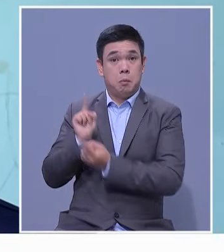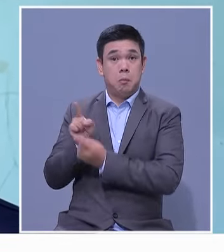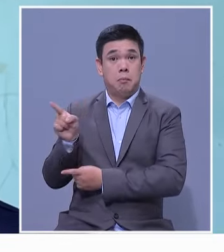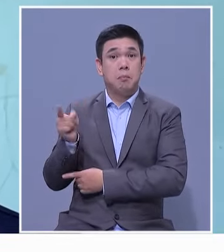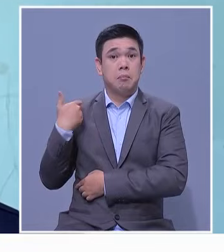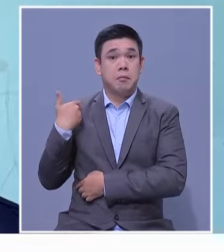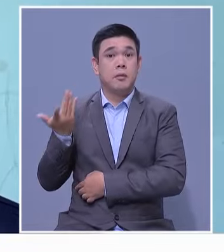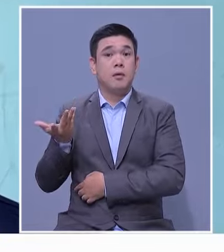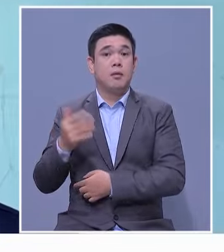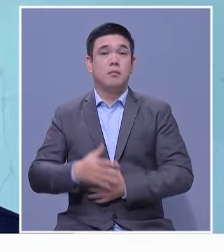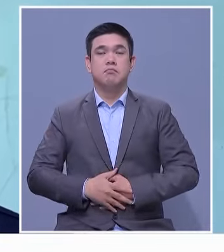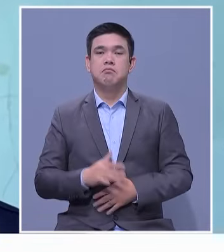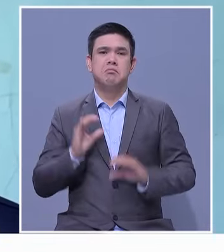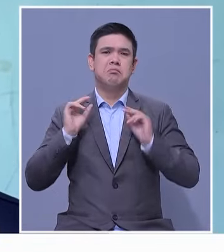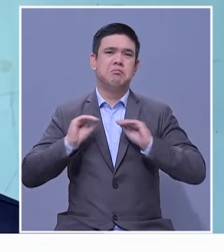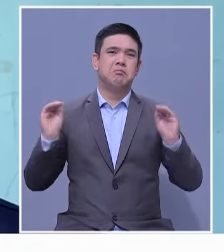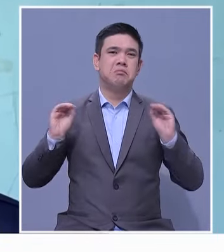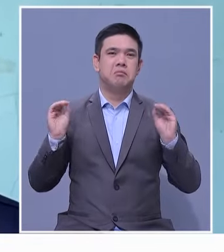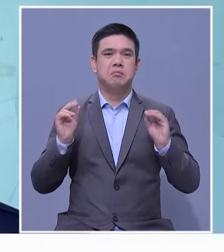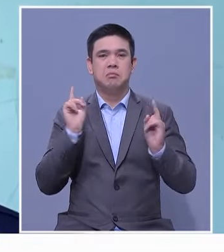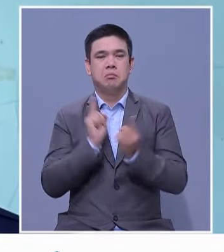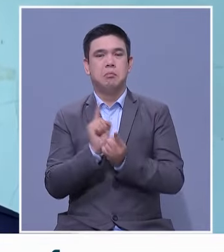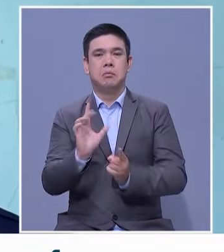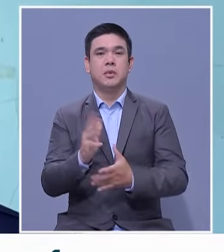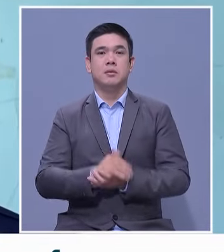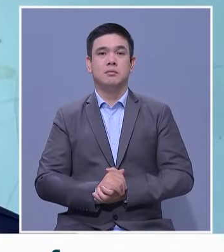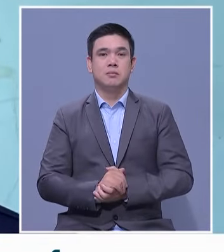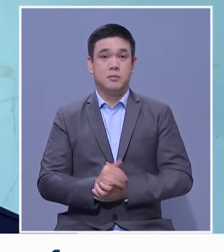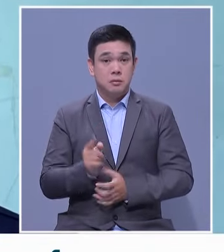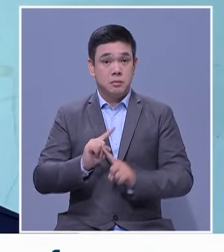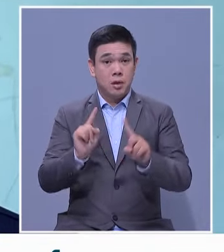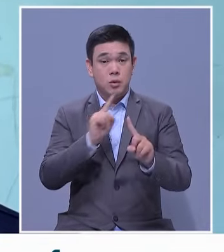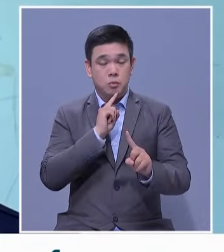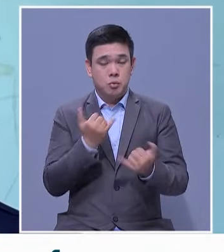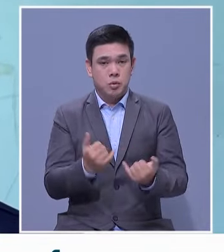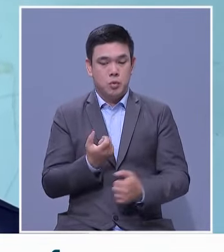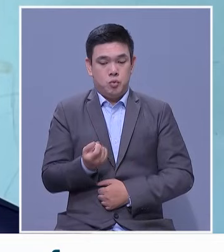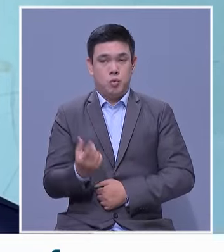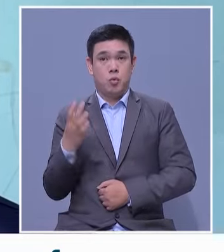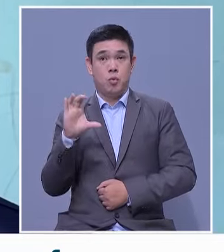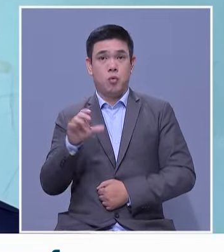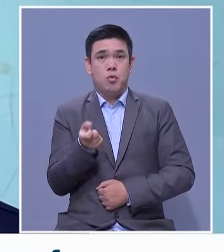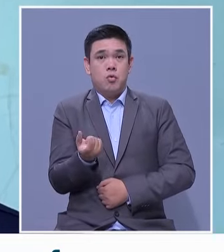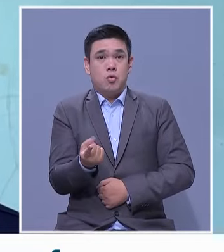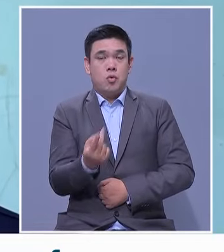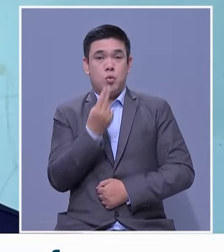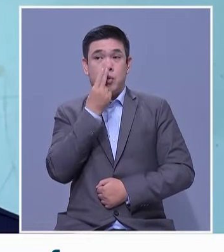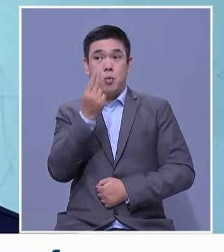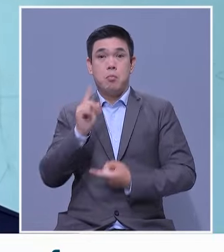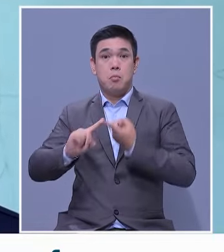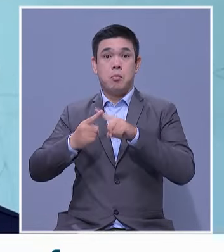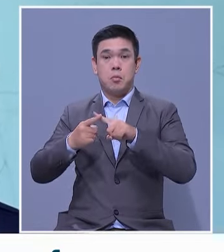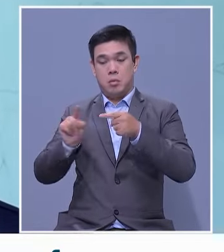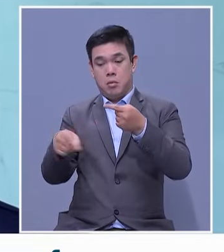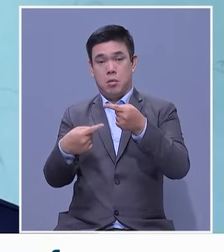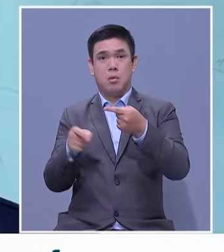เจอคนนี้มาก่อนไหมก่อนหน้านี ้ไม่เคยไม่เคยเจอแต่ตอนที่ผมไลฟ์สดก็มันมีเพื่อนที่ทักมาบ